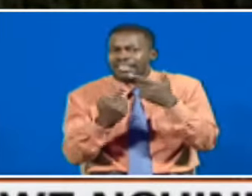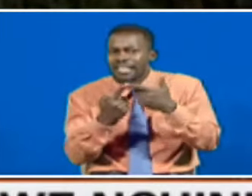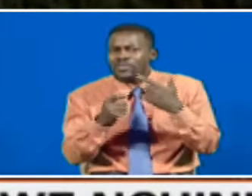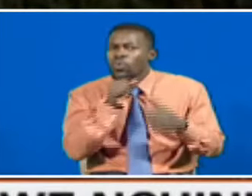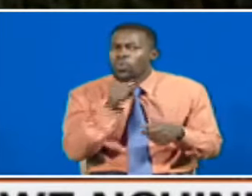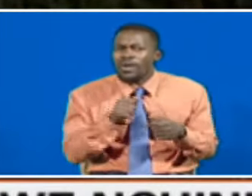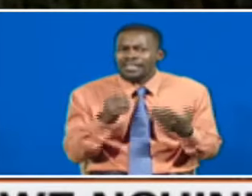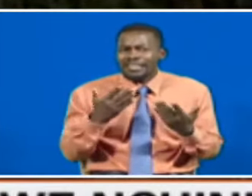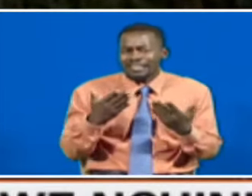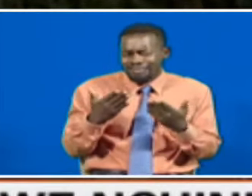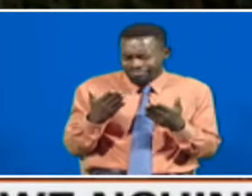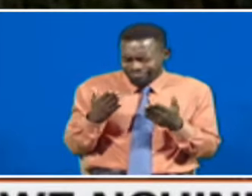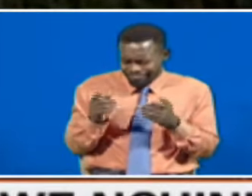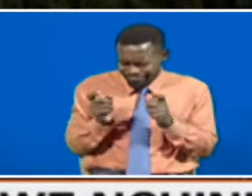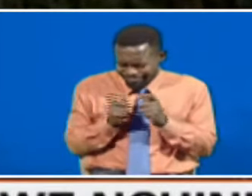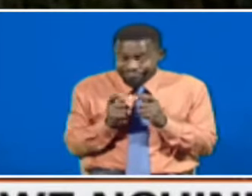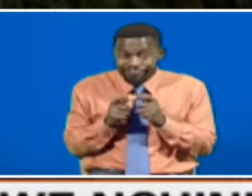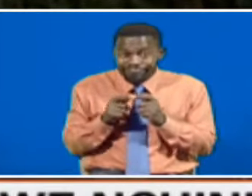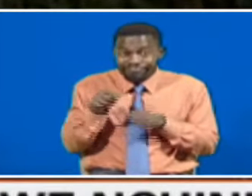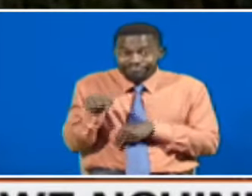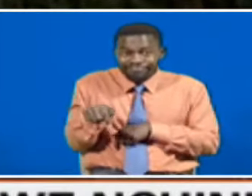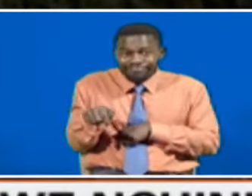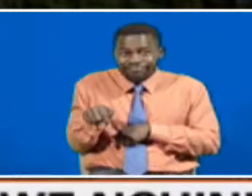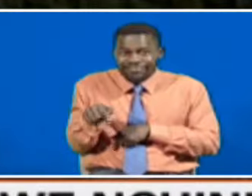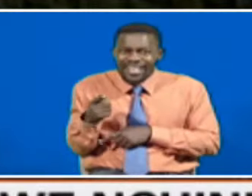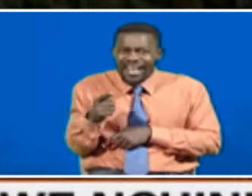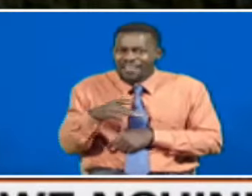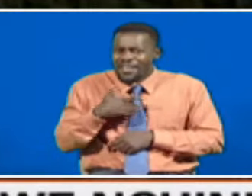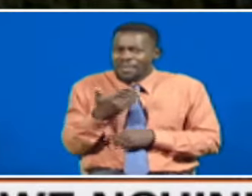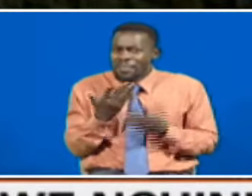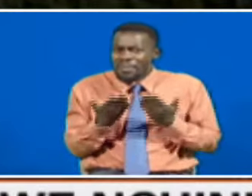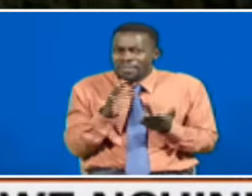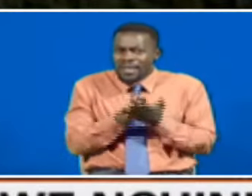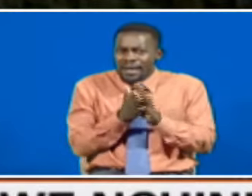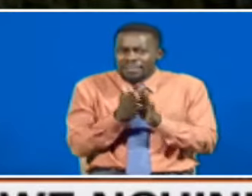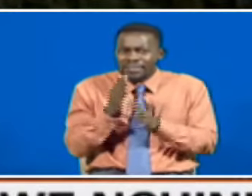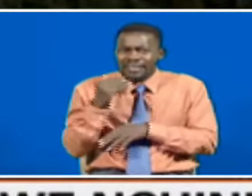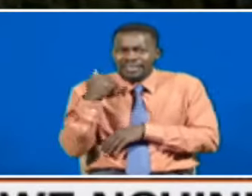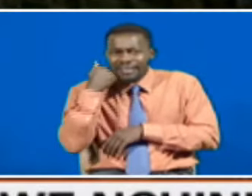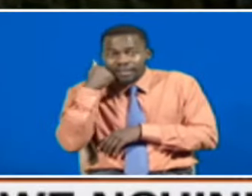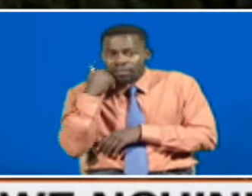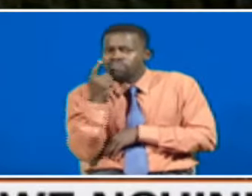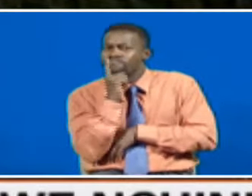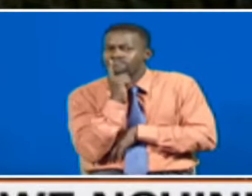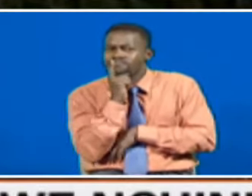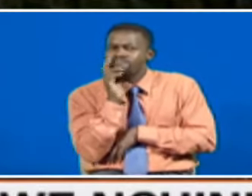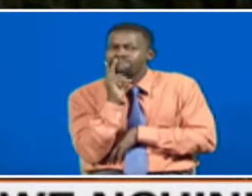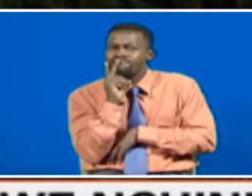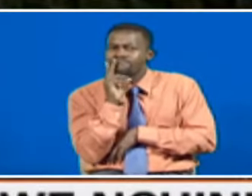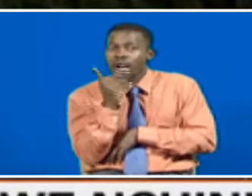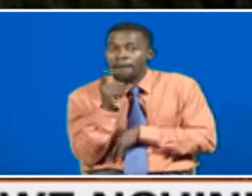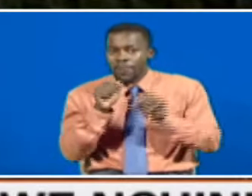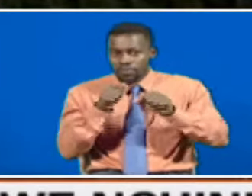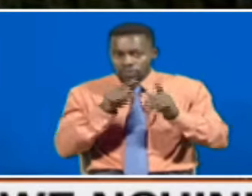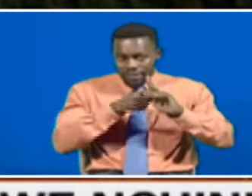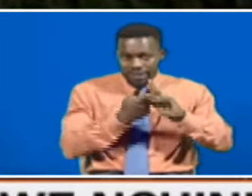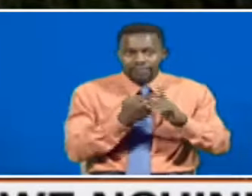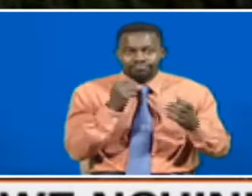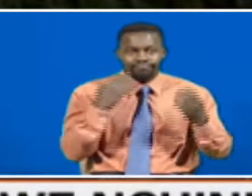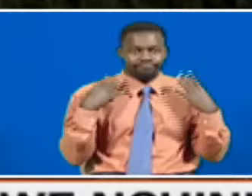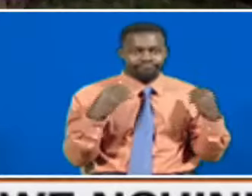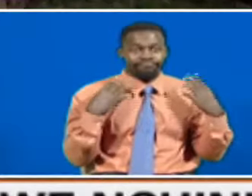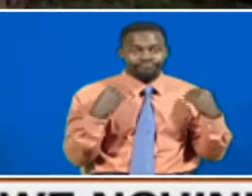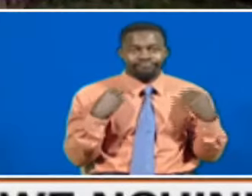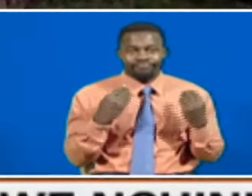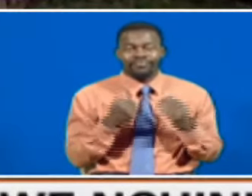ile arthritis. Na kwa sababu ya hiyo ndio nikaona wacha nianze kufanya physical exercise. Yeah.